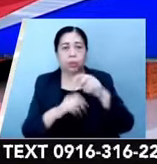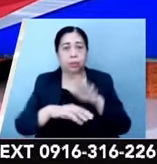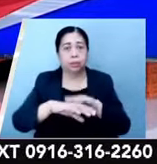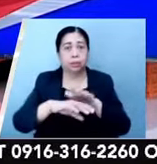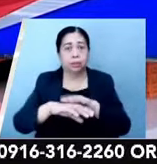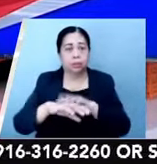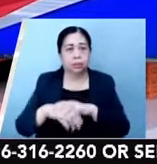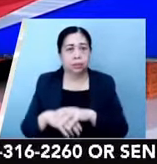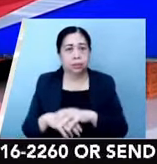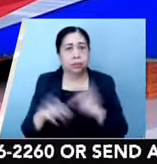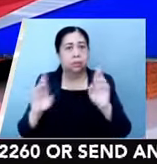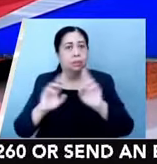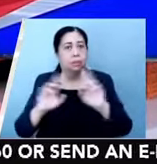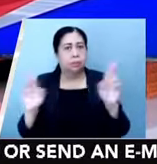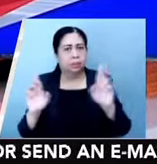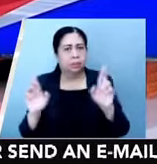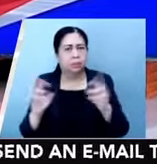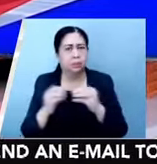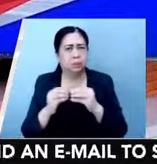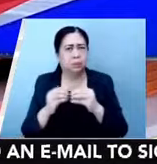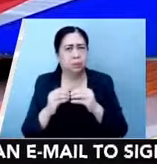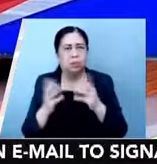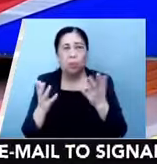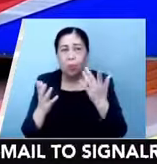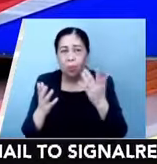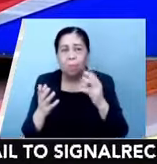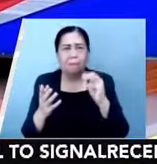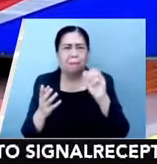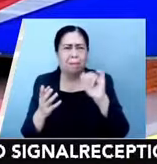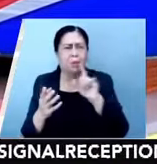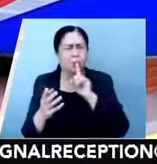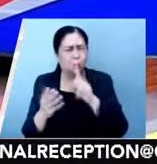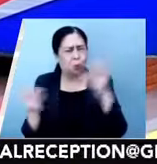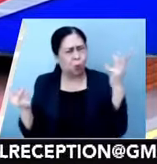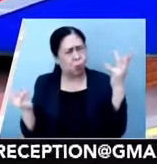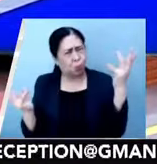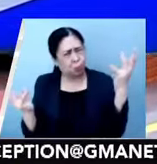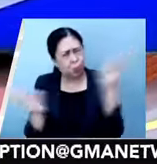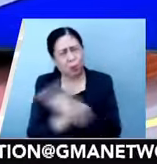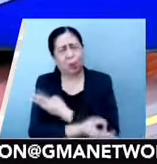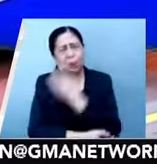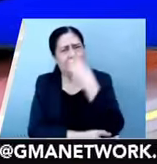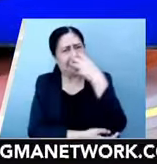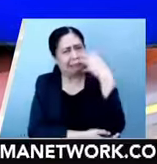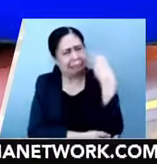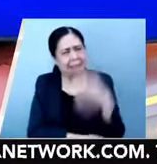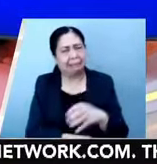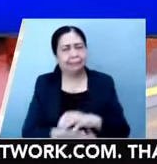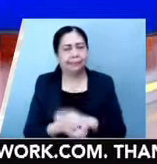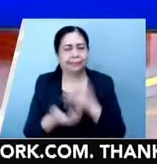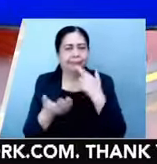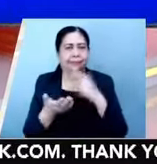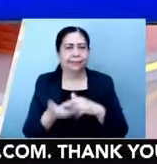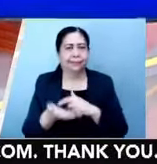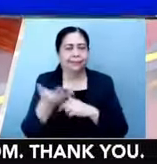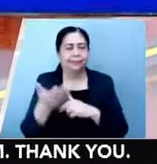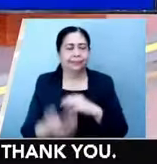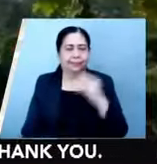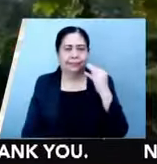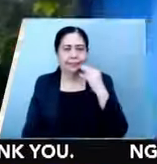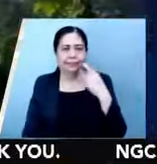pa lalo't sa Mayo ang kasagsagan ng tag-init. May unang balita, si Maki Pulido.